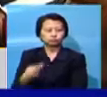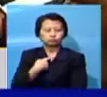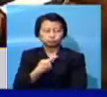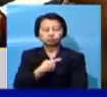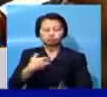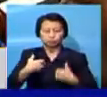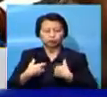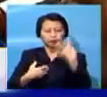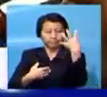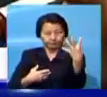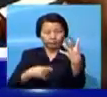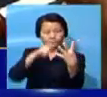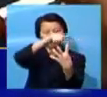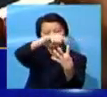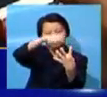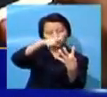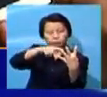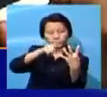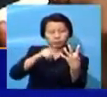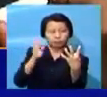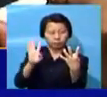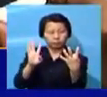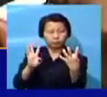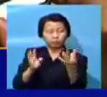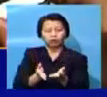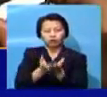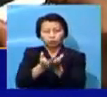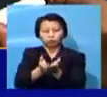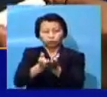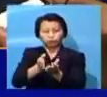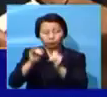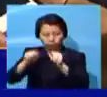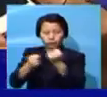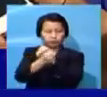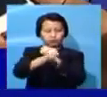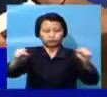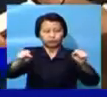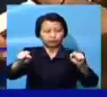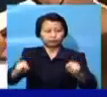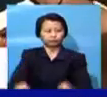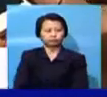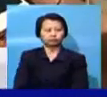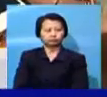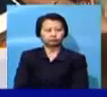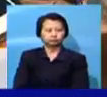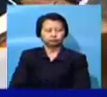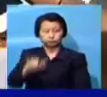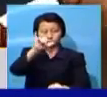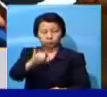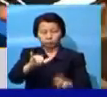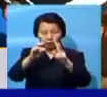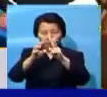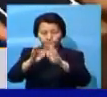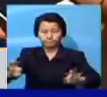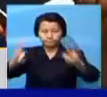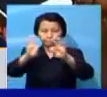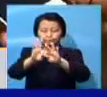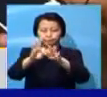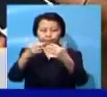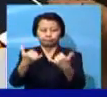lagi EMP biji yang insya-allah boleh disiapkan pada tahun yang paling penting